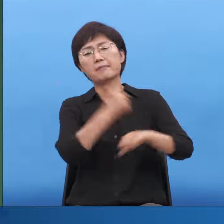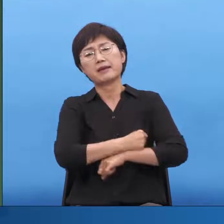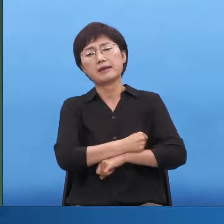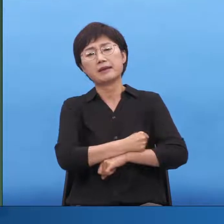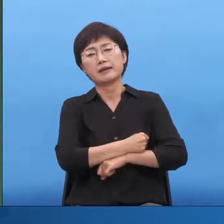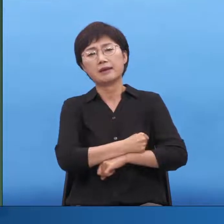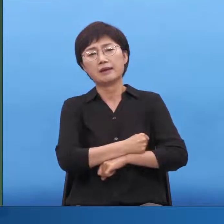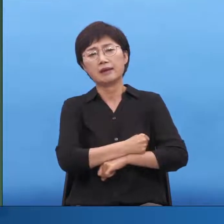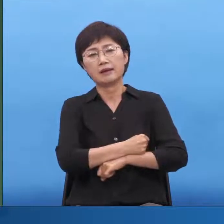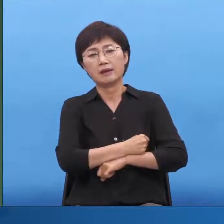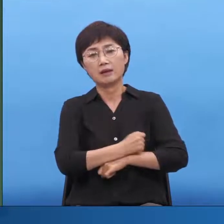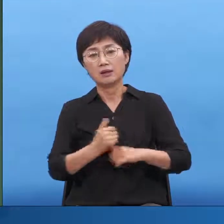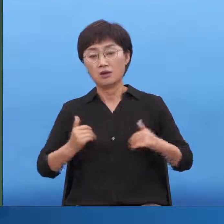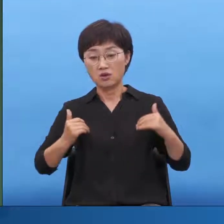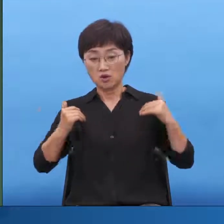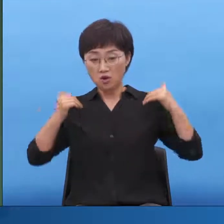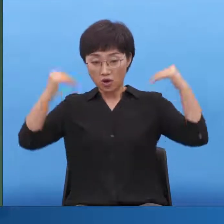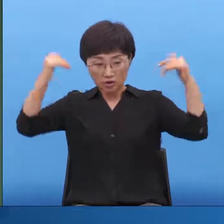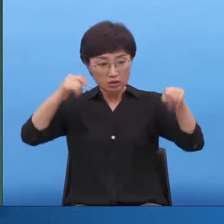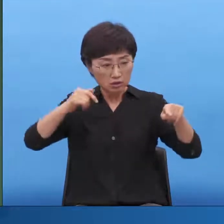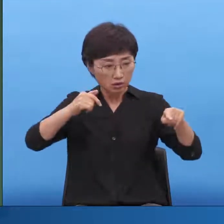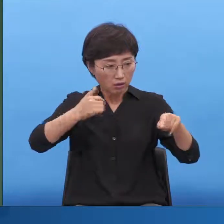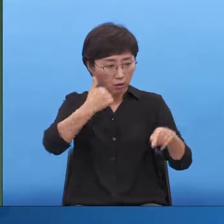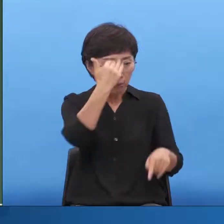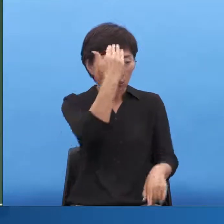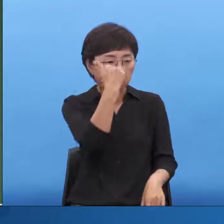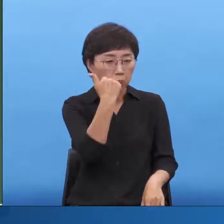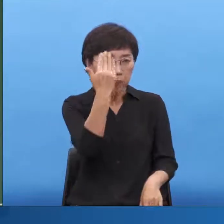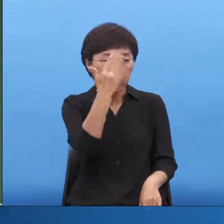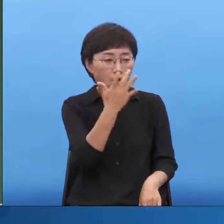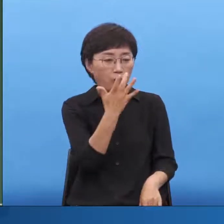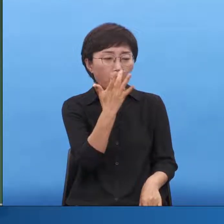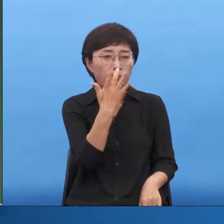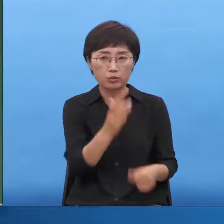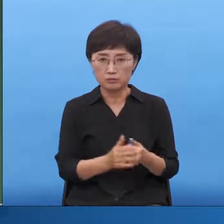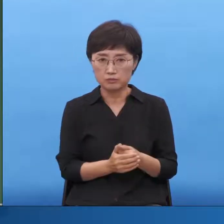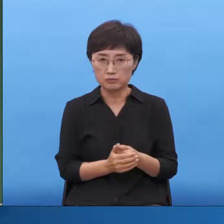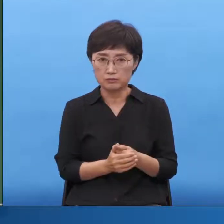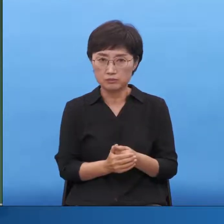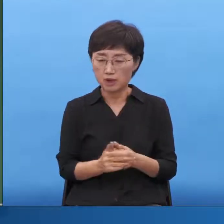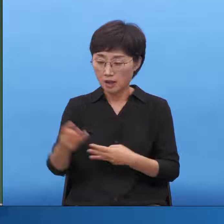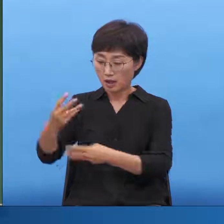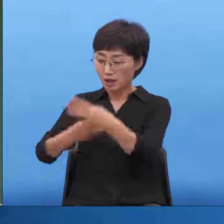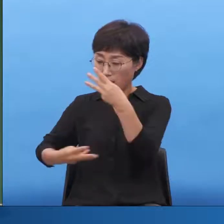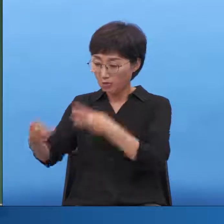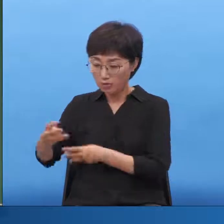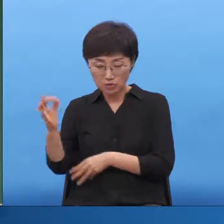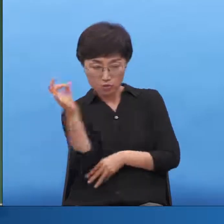못하는데 렘들 캐치가 힘들어요. 잘될 수밖에 없고 망할 수밖에 없어요. 这是人大